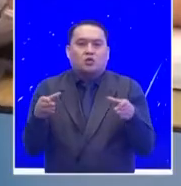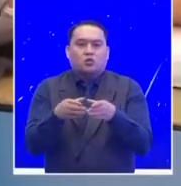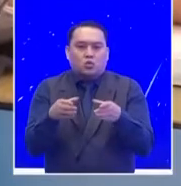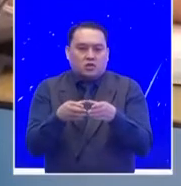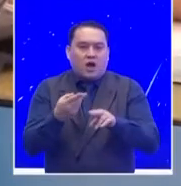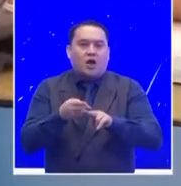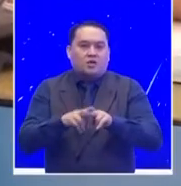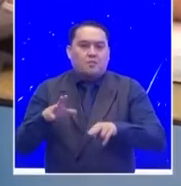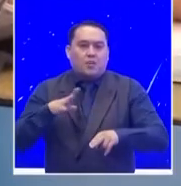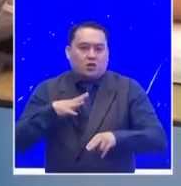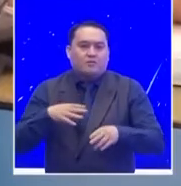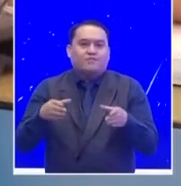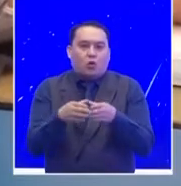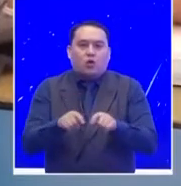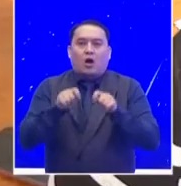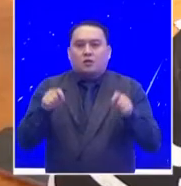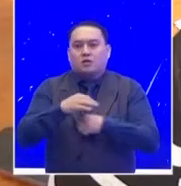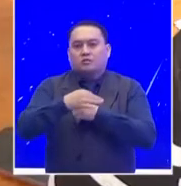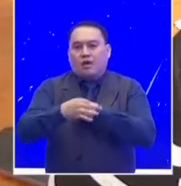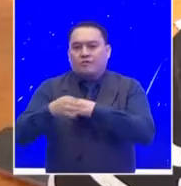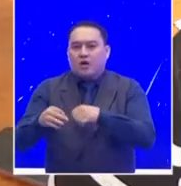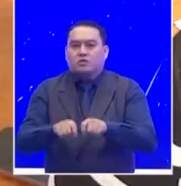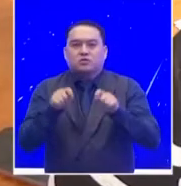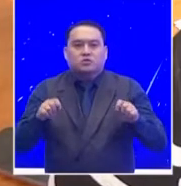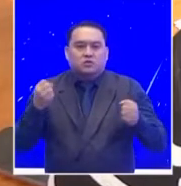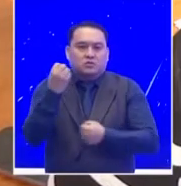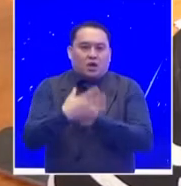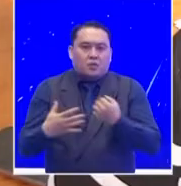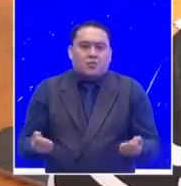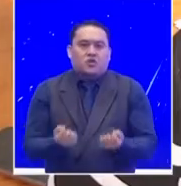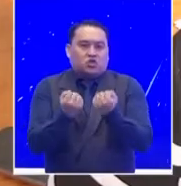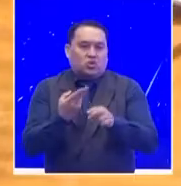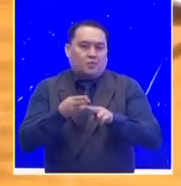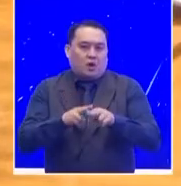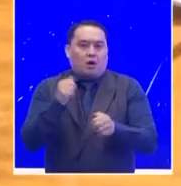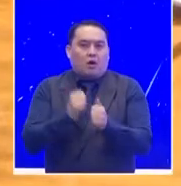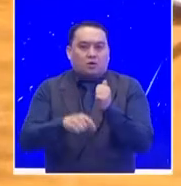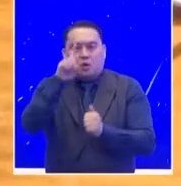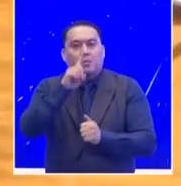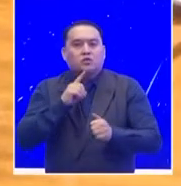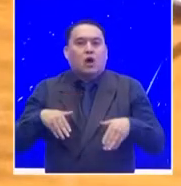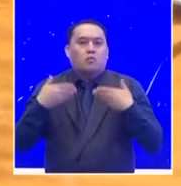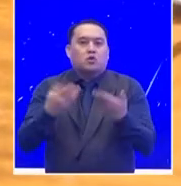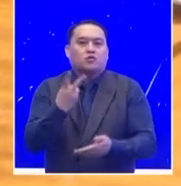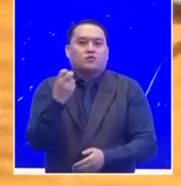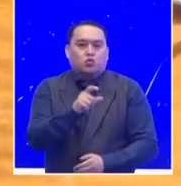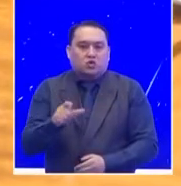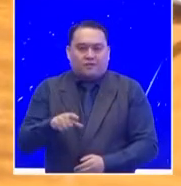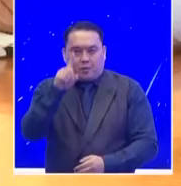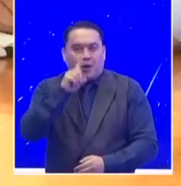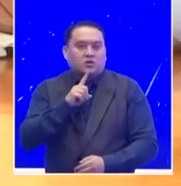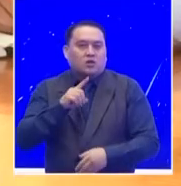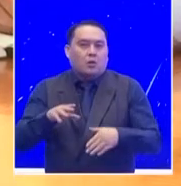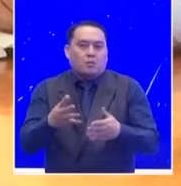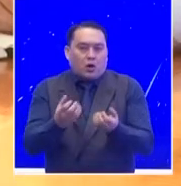Хора. В этом году при фонде открыты центры поддержки соотечественников. Ежемесячно в такие офисы обращаются около 200 человек. Все